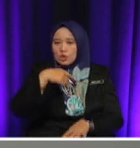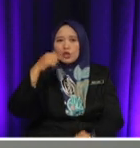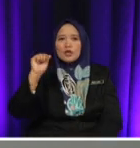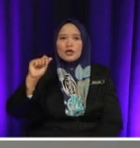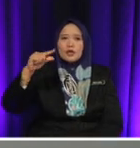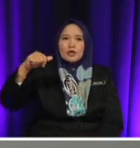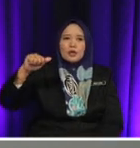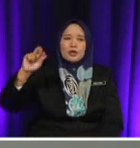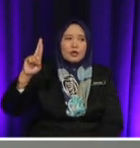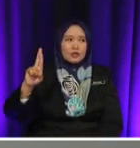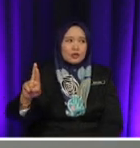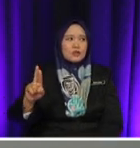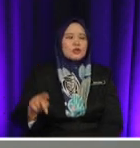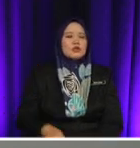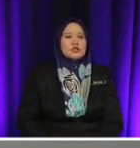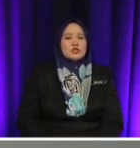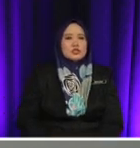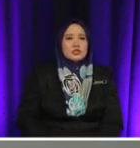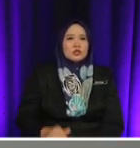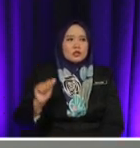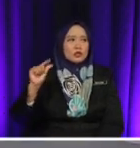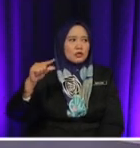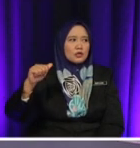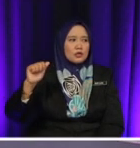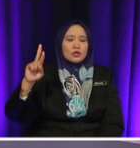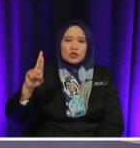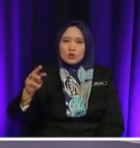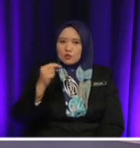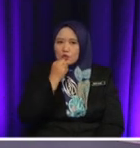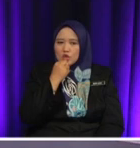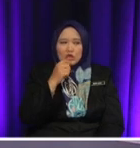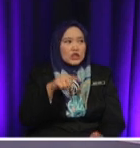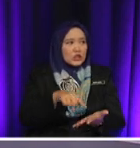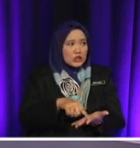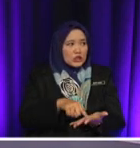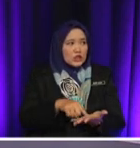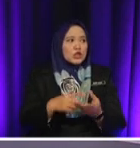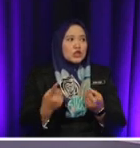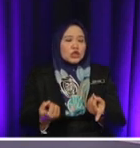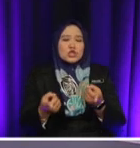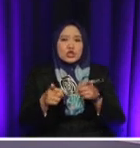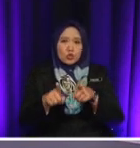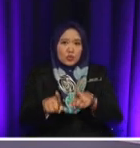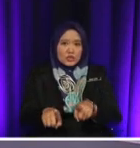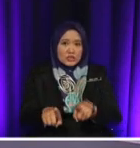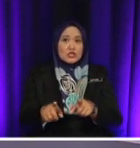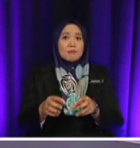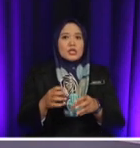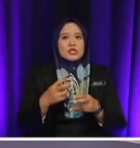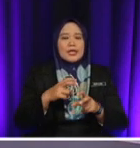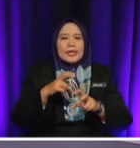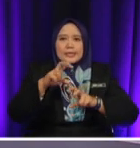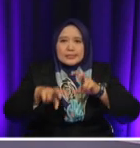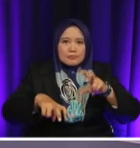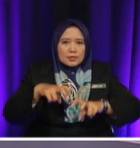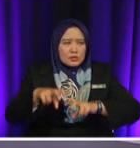menunjukkan situasi eksperimen yang kita jalankan okey kita tengok satu soalan contoh